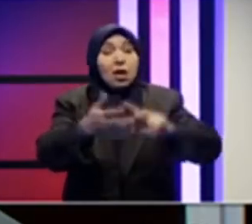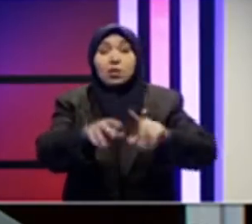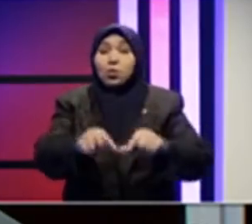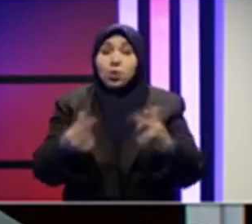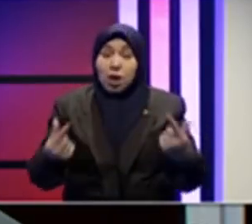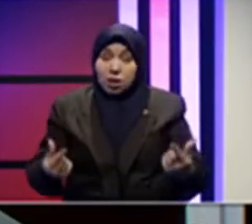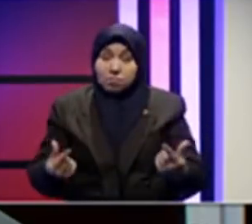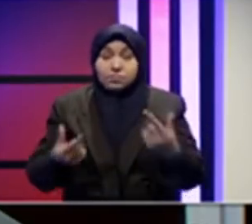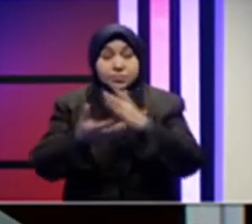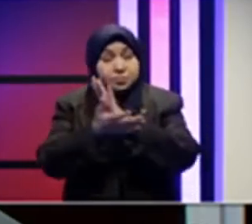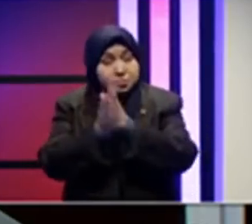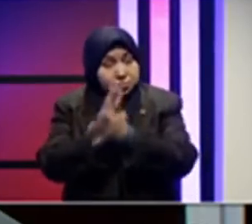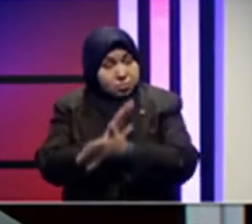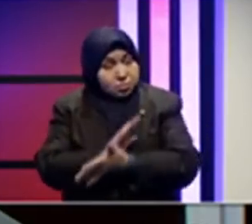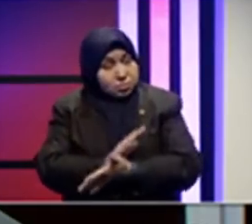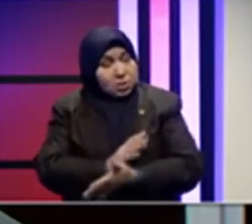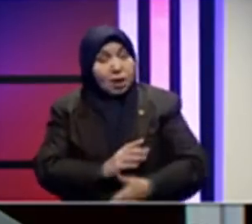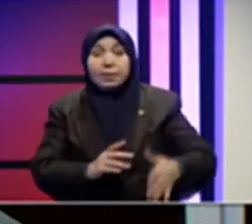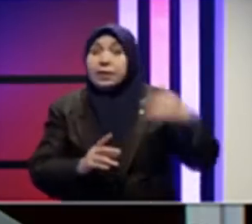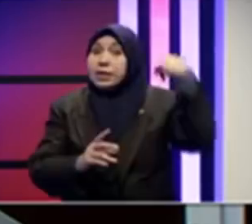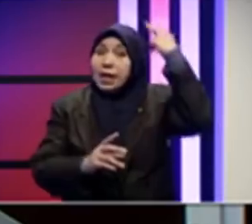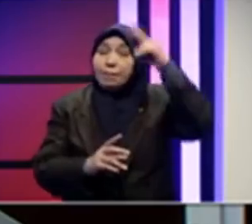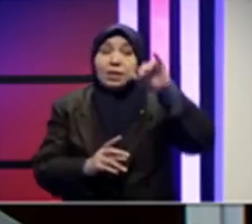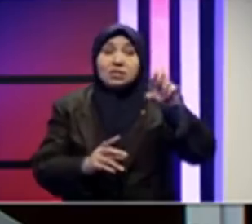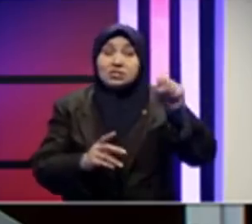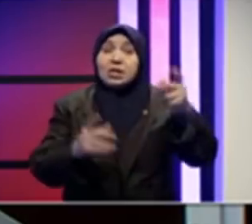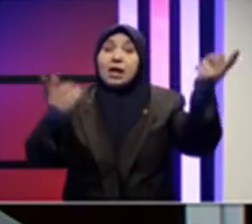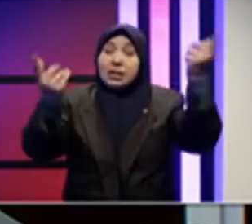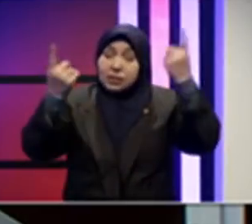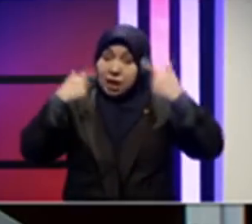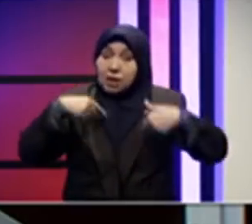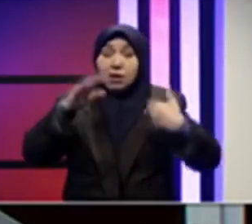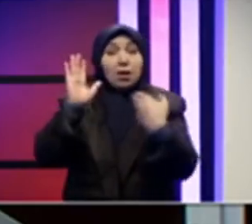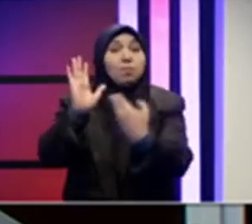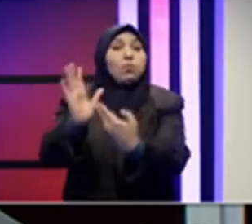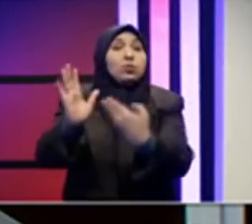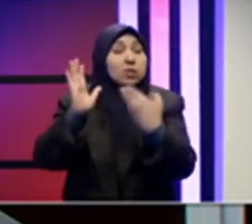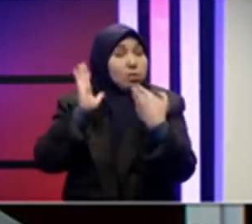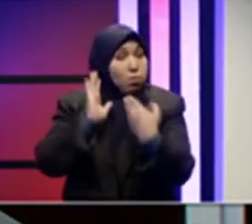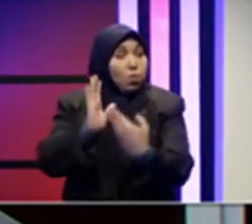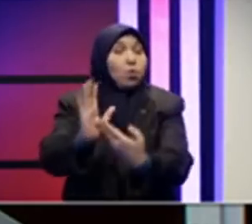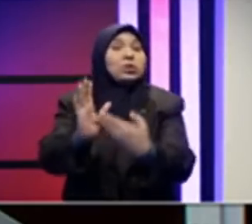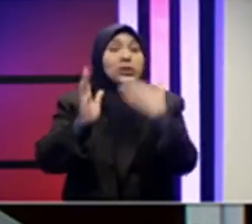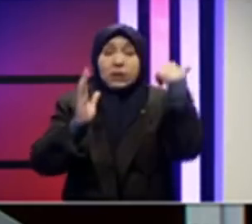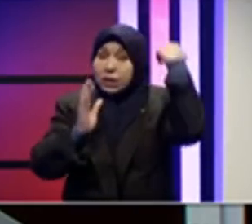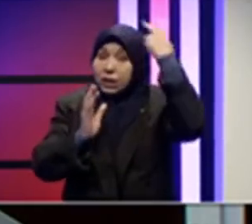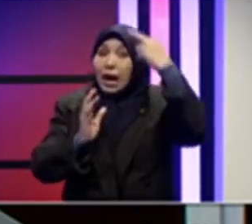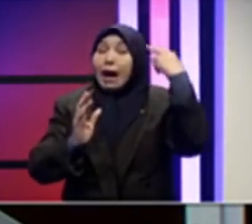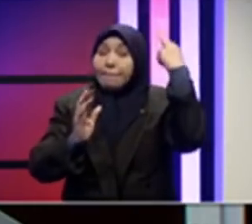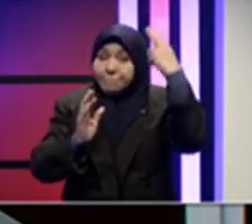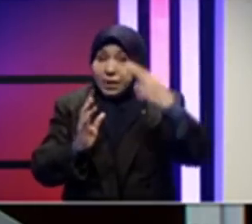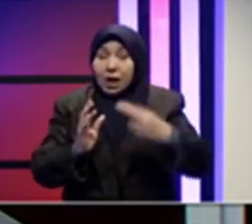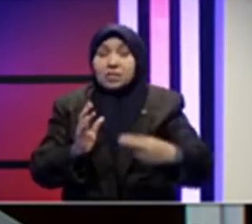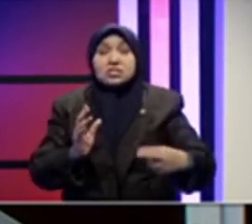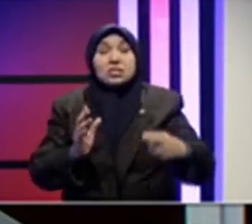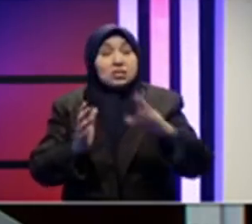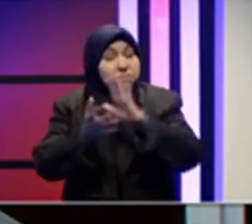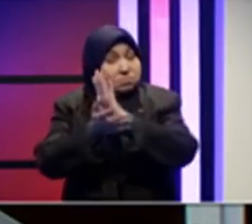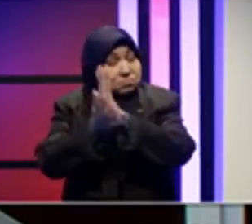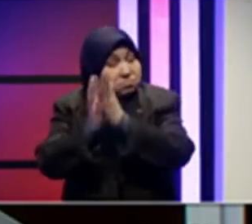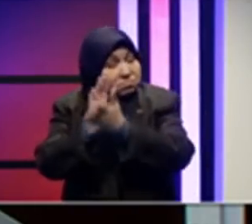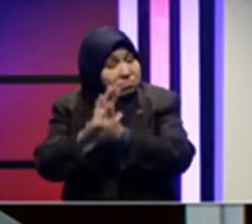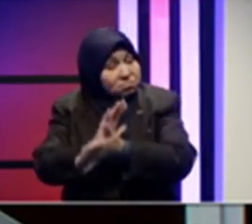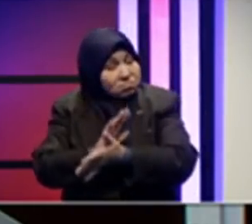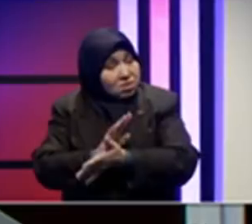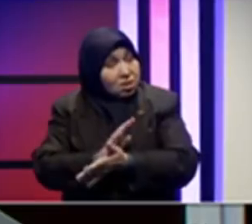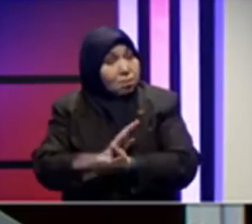jaa Isa bil bayyinat, bila Nabi Isa ini datang dengan mukjizat-mukjizatnya, qala qad ji'tukum bil hikmati wa